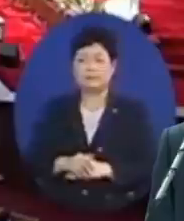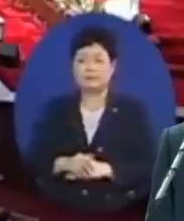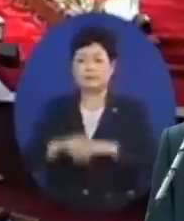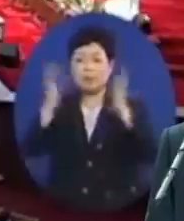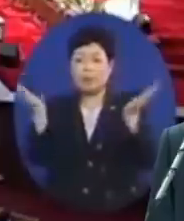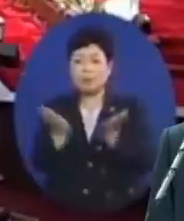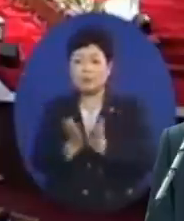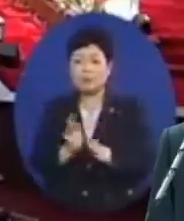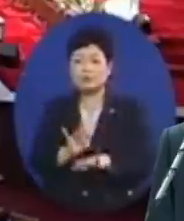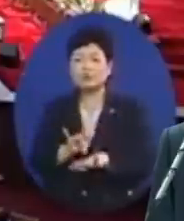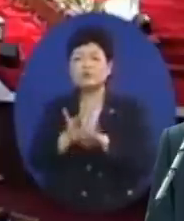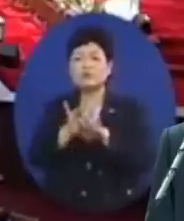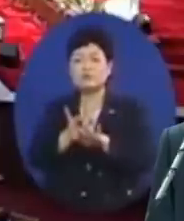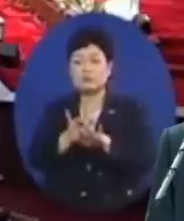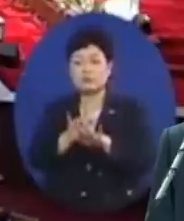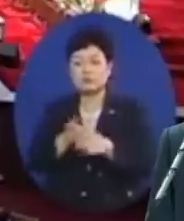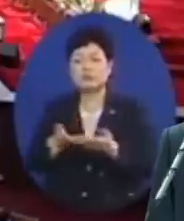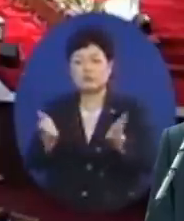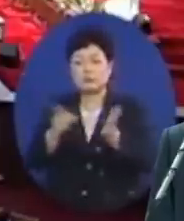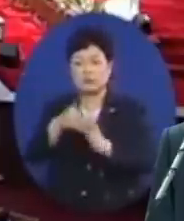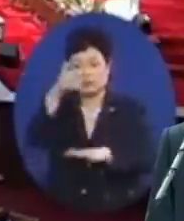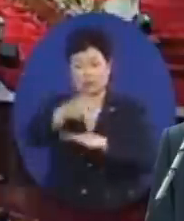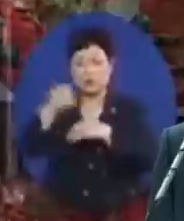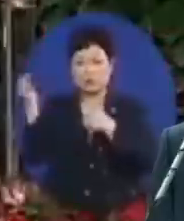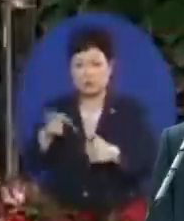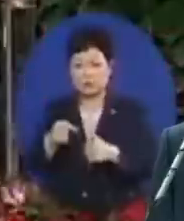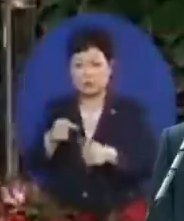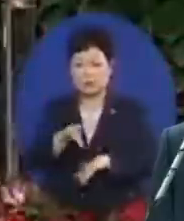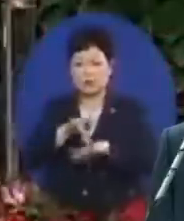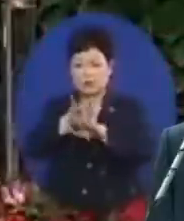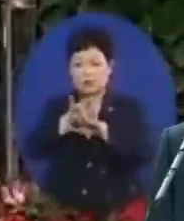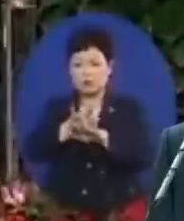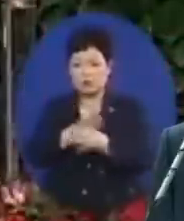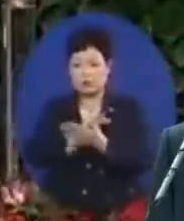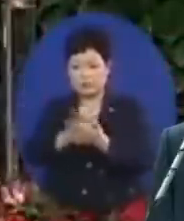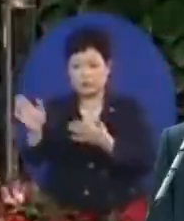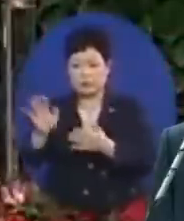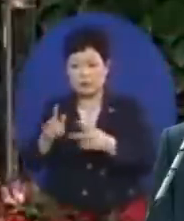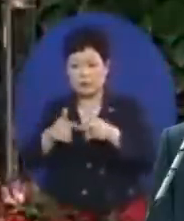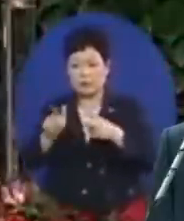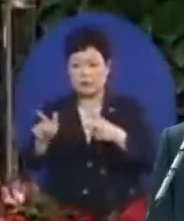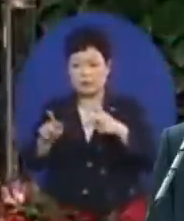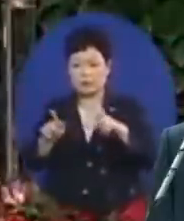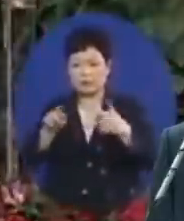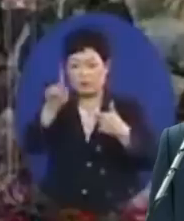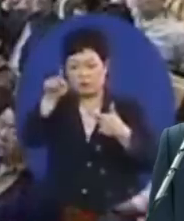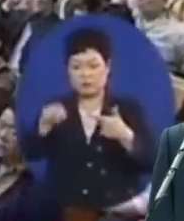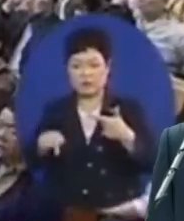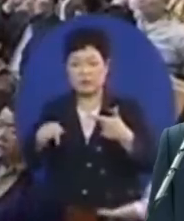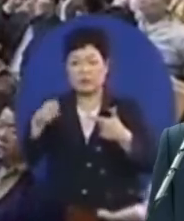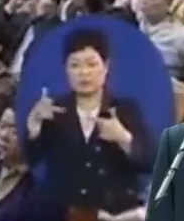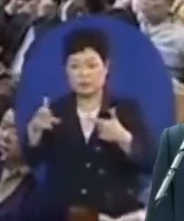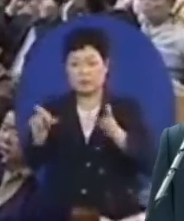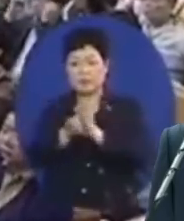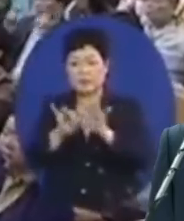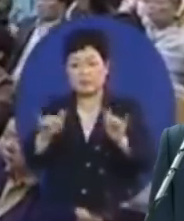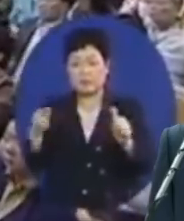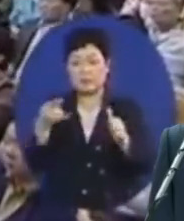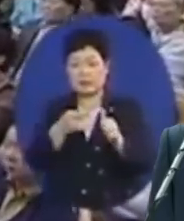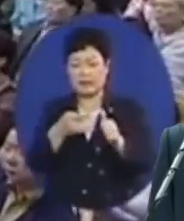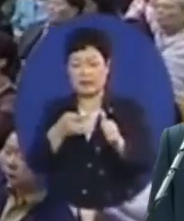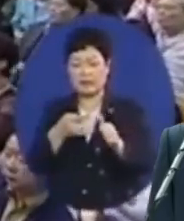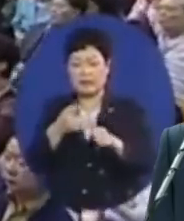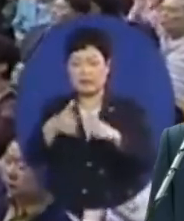다 귀신들이 가져오는 것입니다. 최후의 명령에 귀신을 쫓으라고 했지 않습니까? 마가복음 16절 12절에 믿는 자들에게, 여러분 오늘